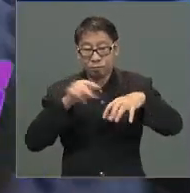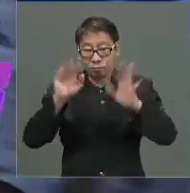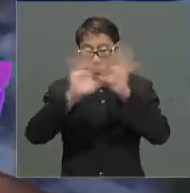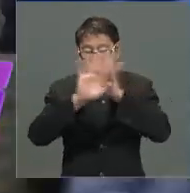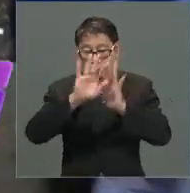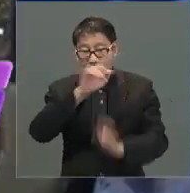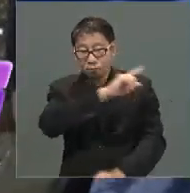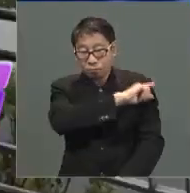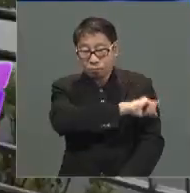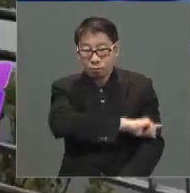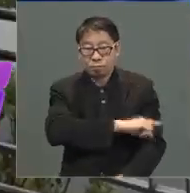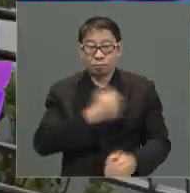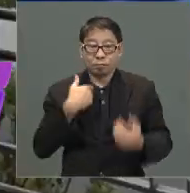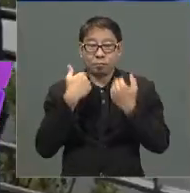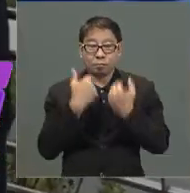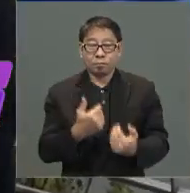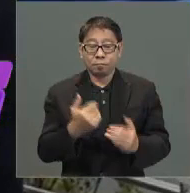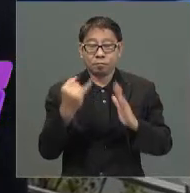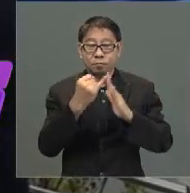จุดชมวิวทะเลหมอกที่นี่นะคะอยู่ที่พื้นที่หมู่2